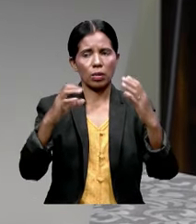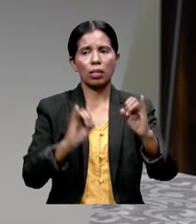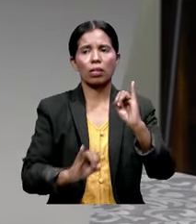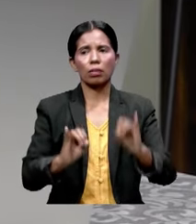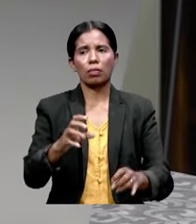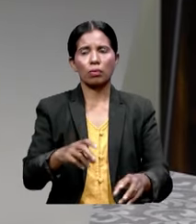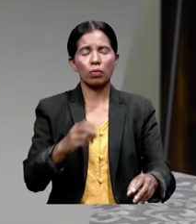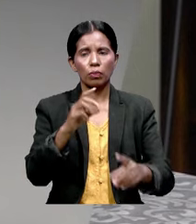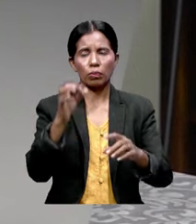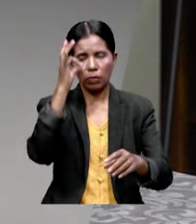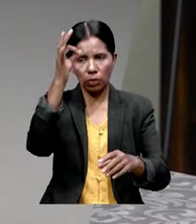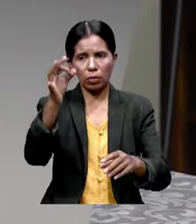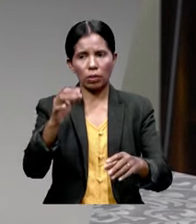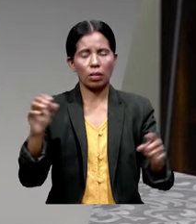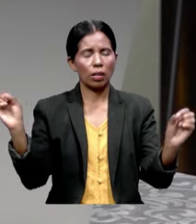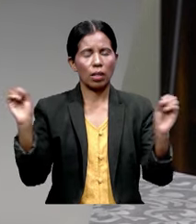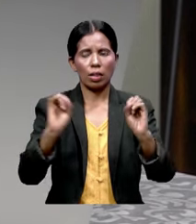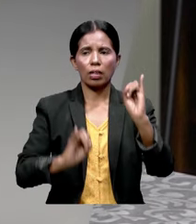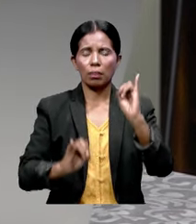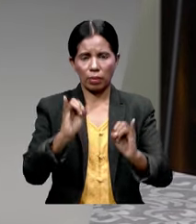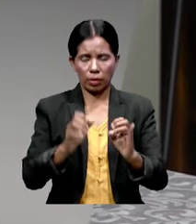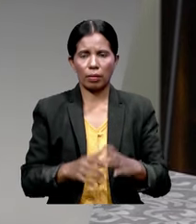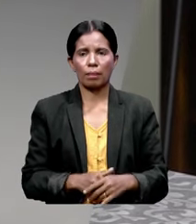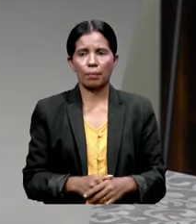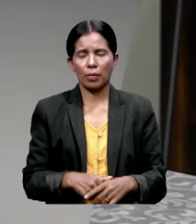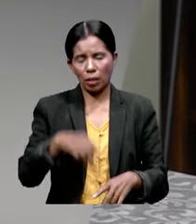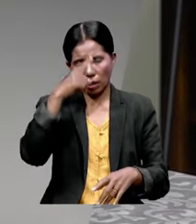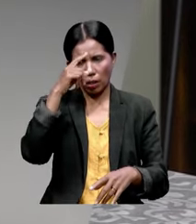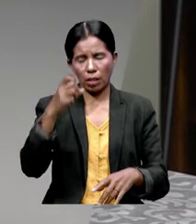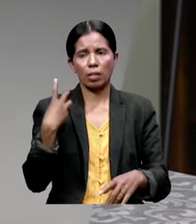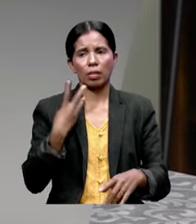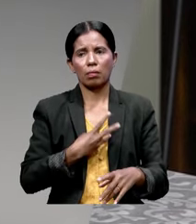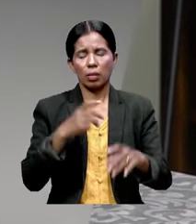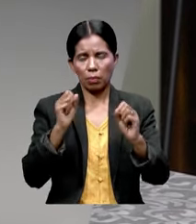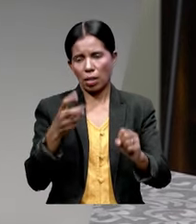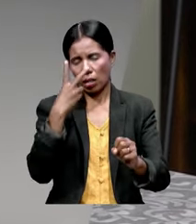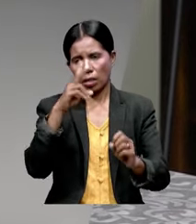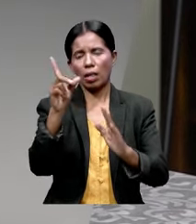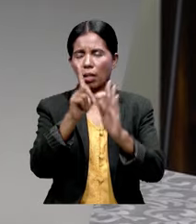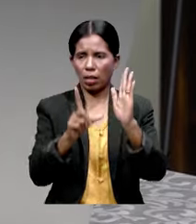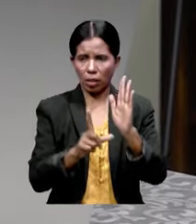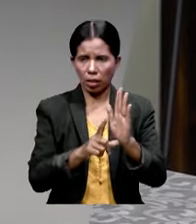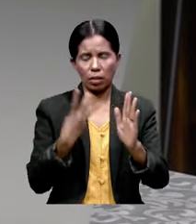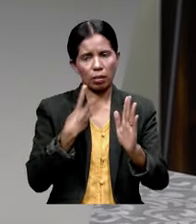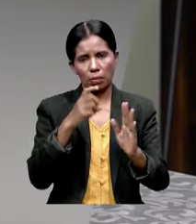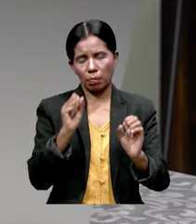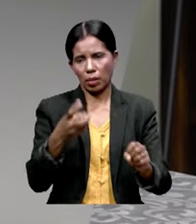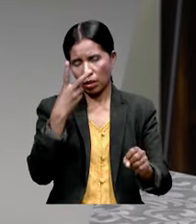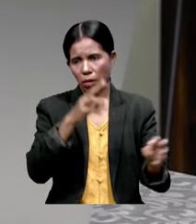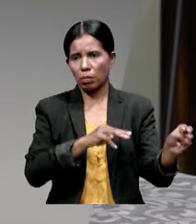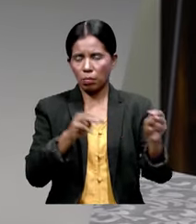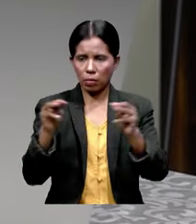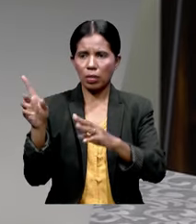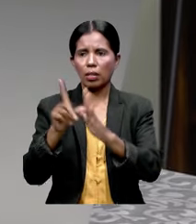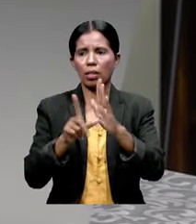bele aban baru bele la independente. Tamane antisi itu mas bele hare le ne serake te mas bele hare se al altera saung se idane